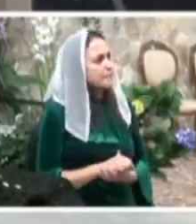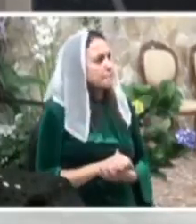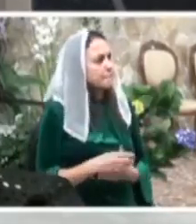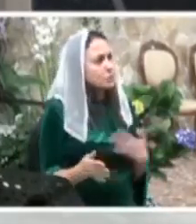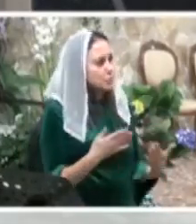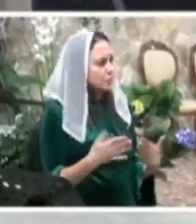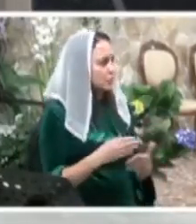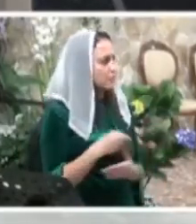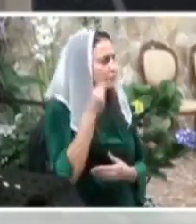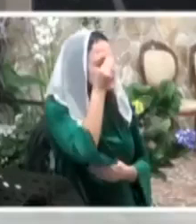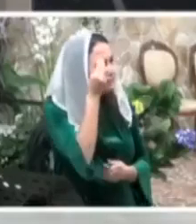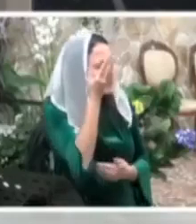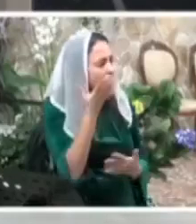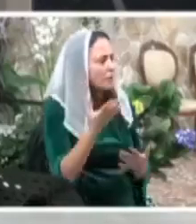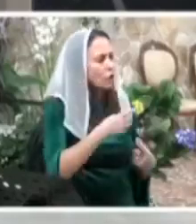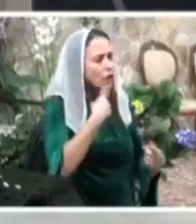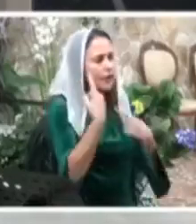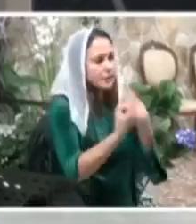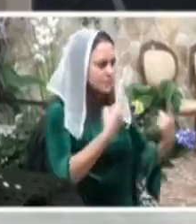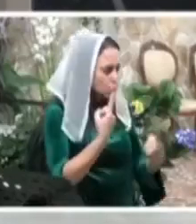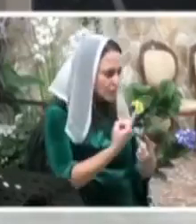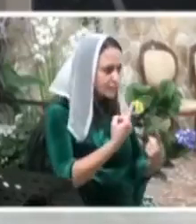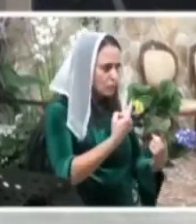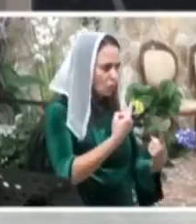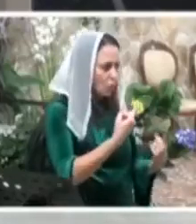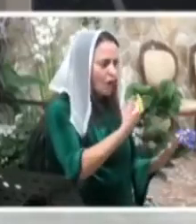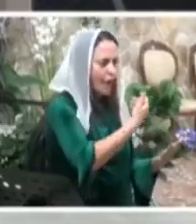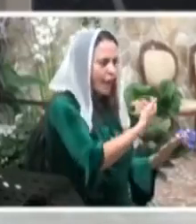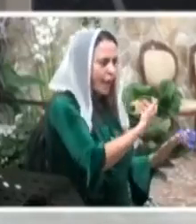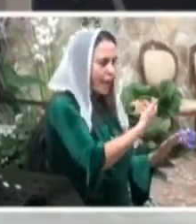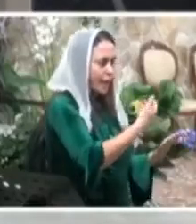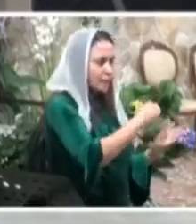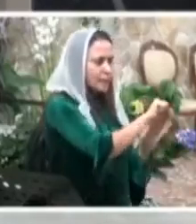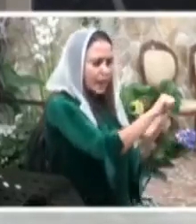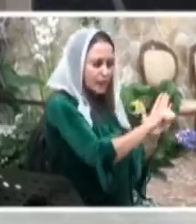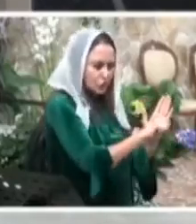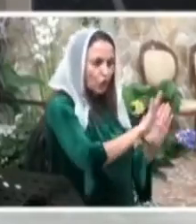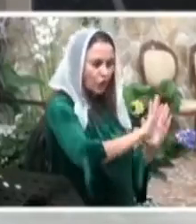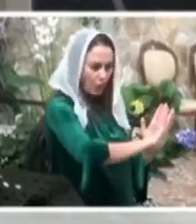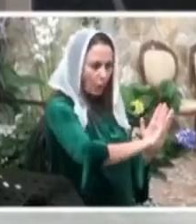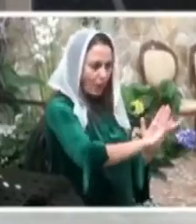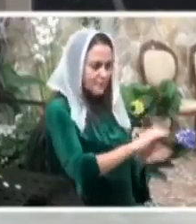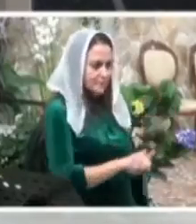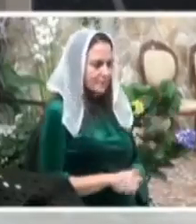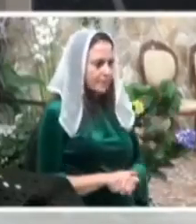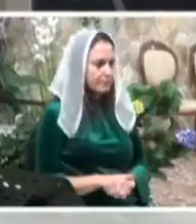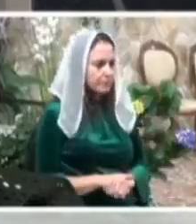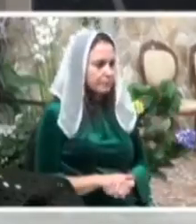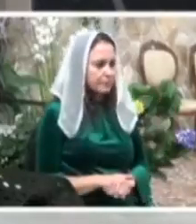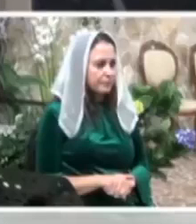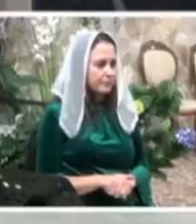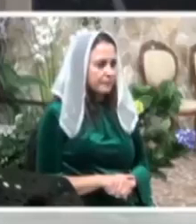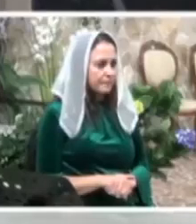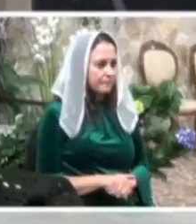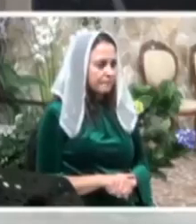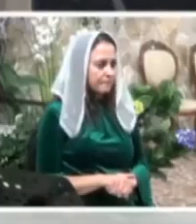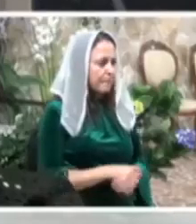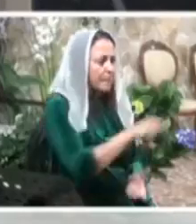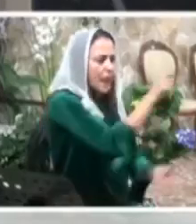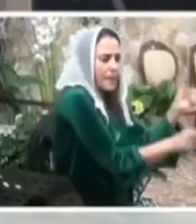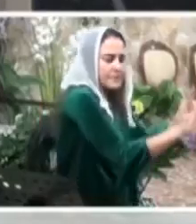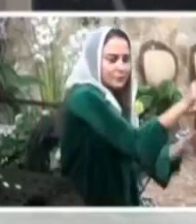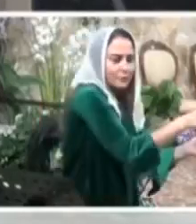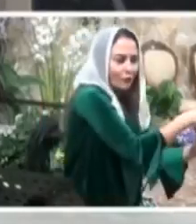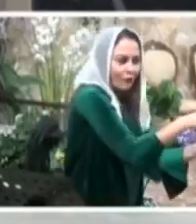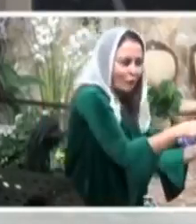subito, nel contesto del passaggio biblico, quelli che vendevano le loro